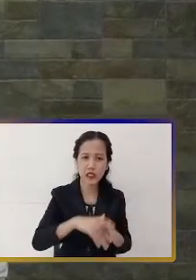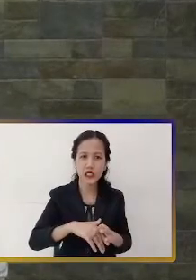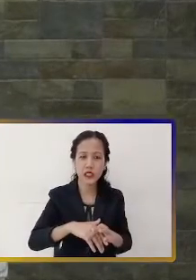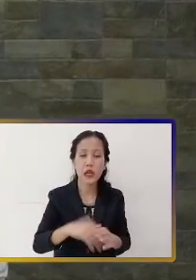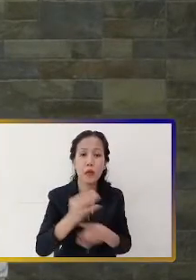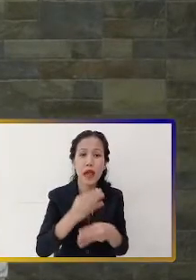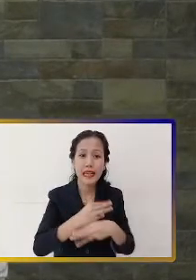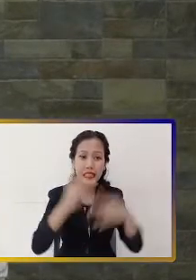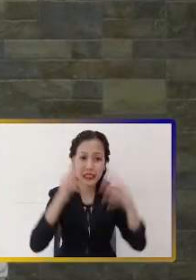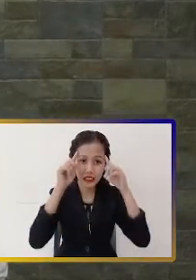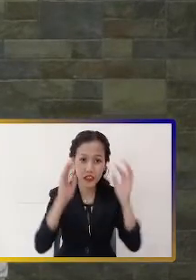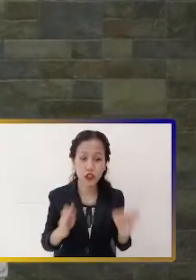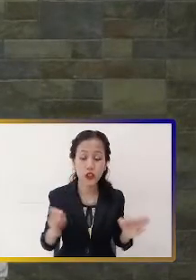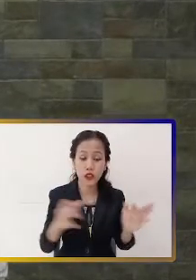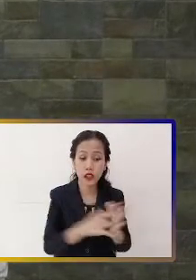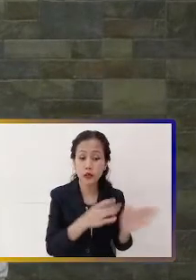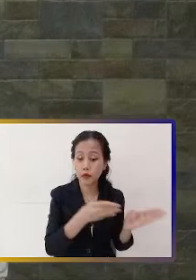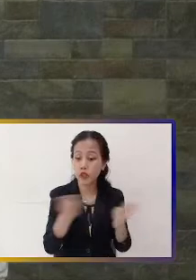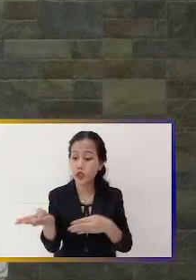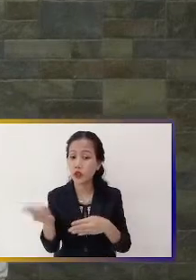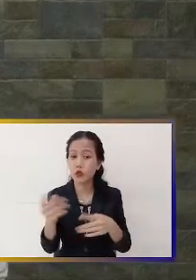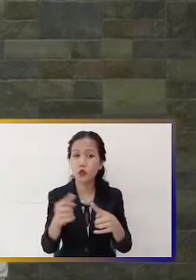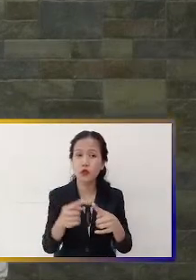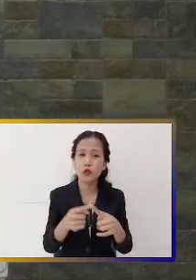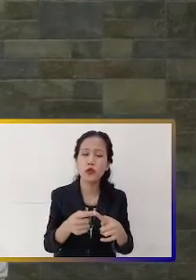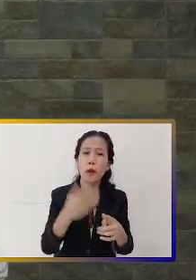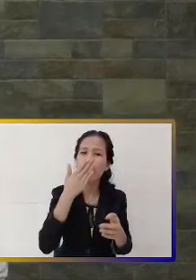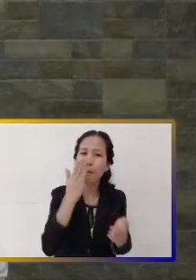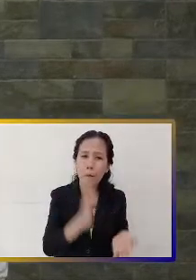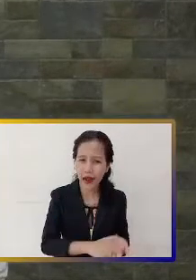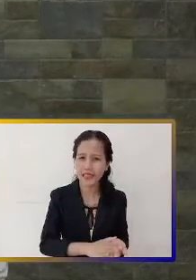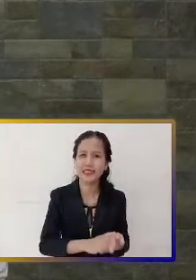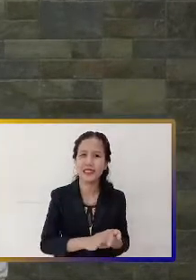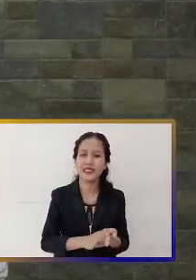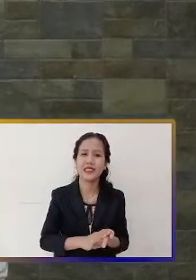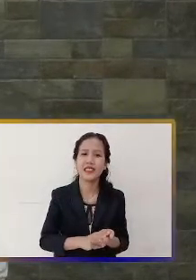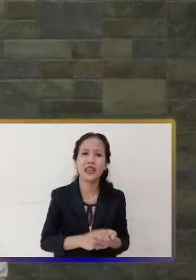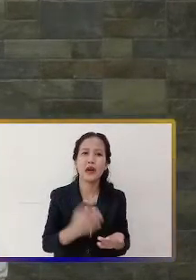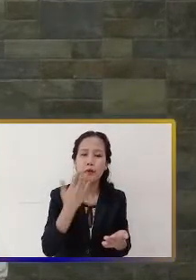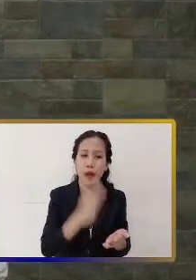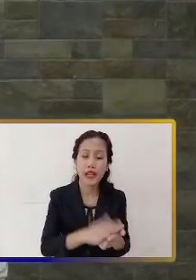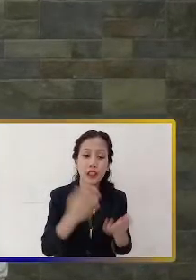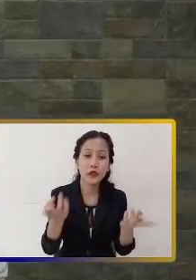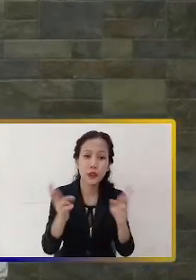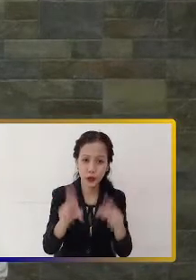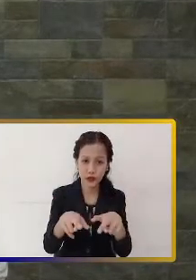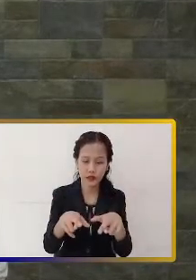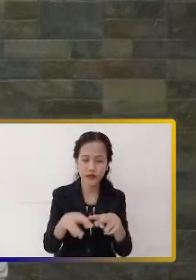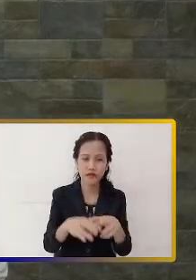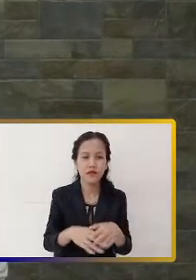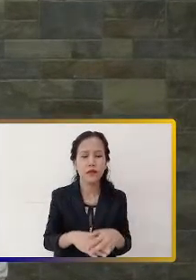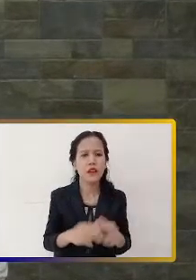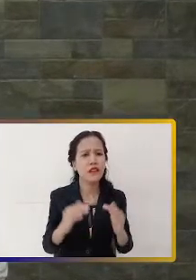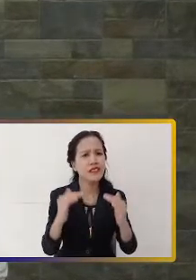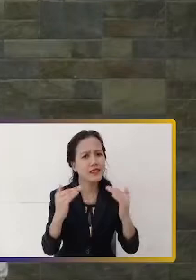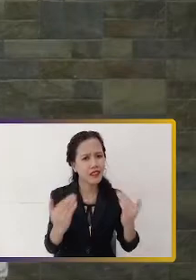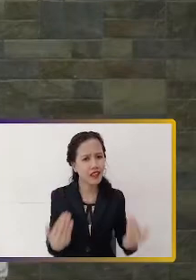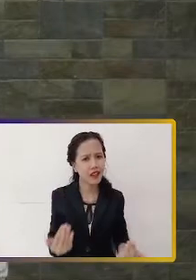Alright? Now, notice what the Bible says here, mga kapatid. Makikita po natin na ang kanya pong pangunahin